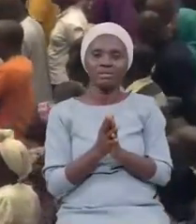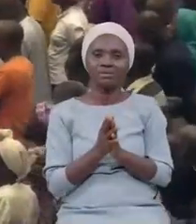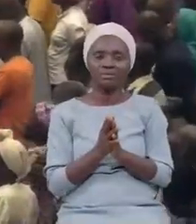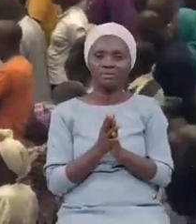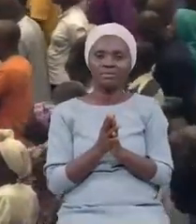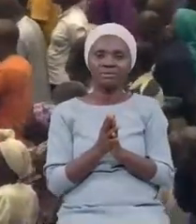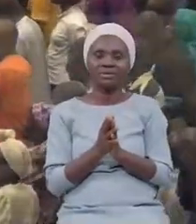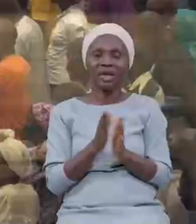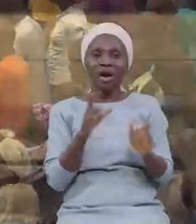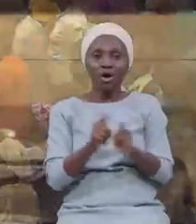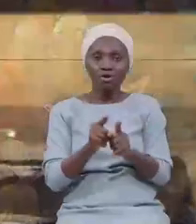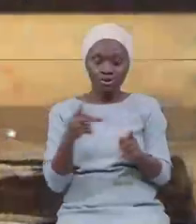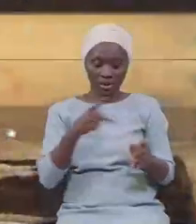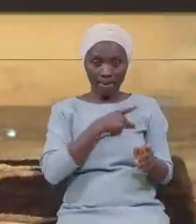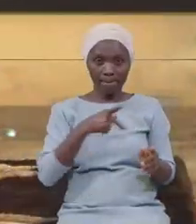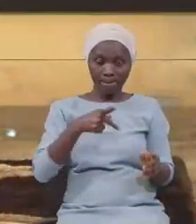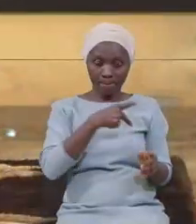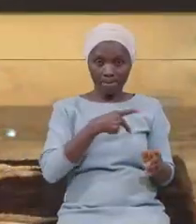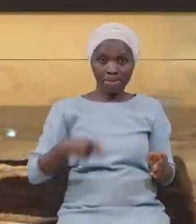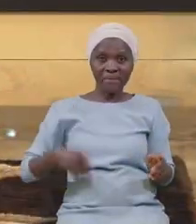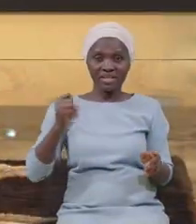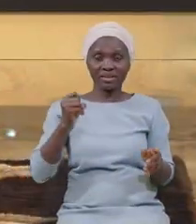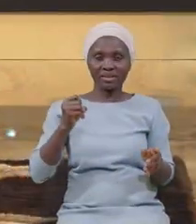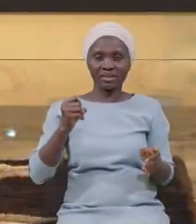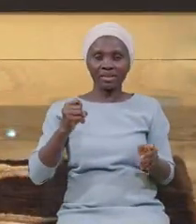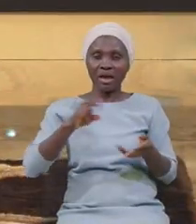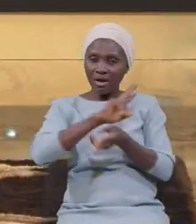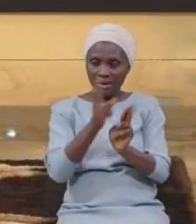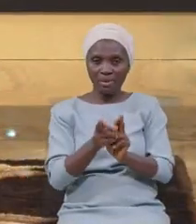La repentance des grands. Vous êtes dirigeant